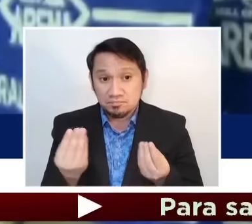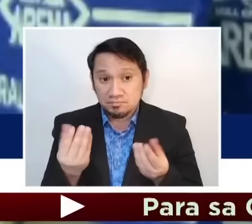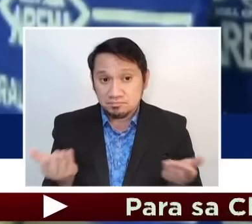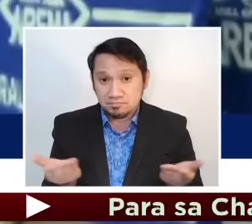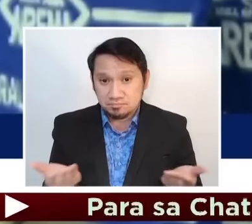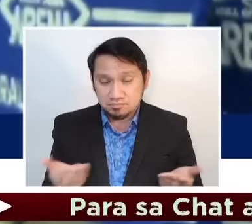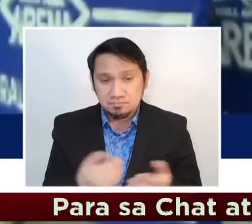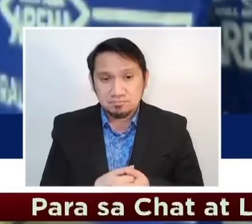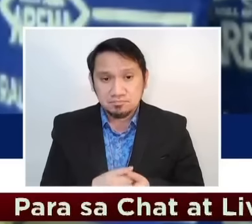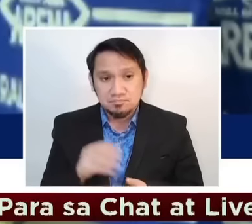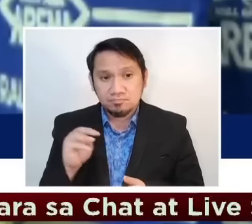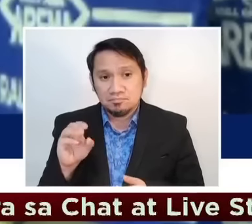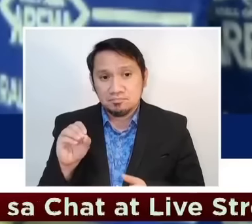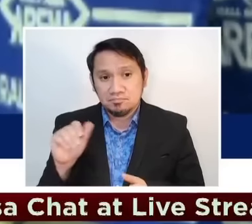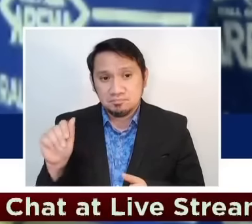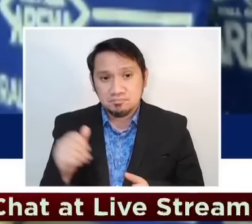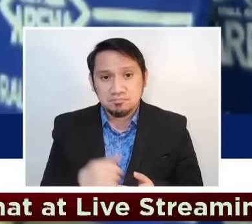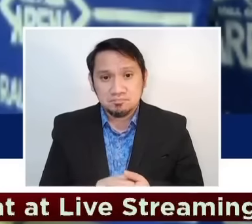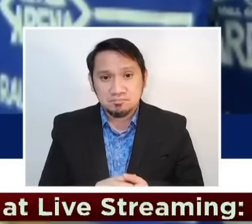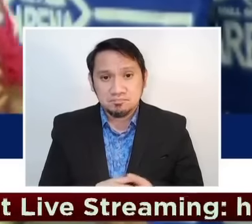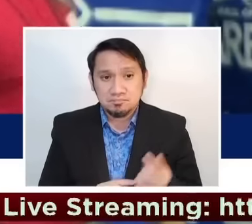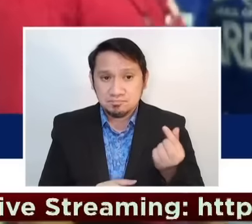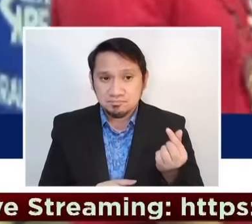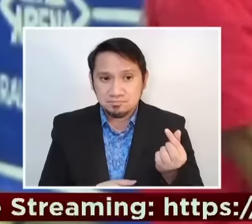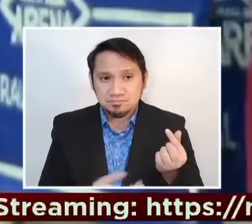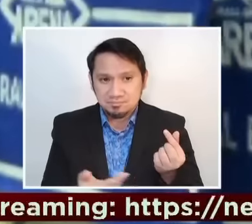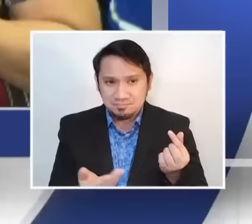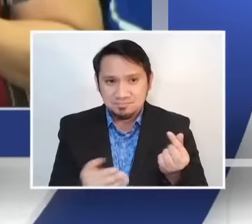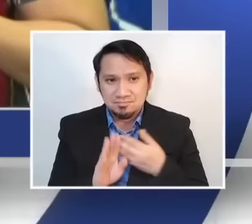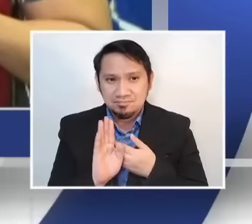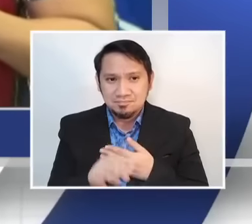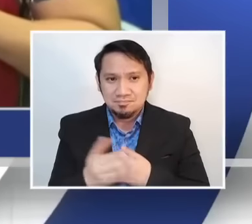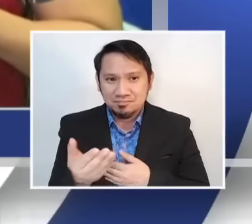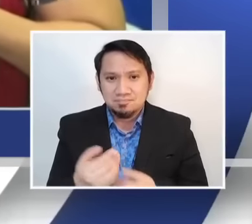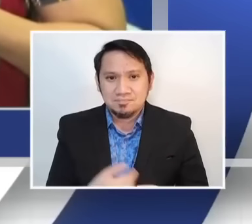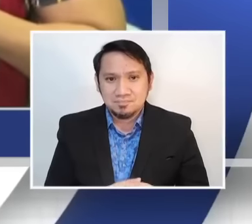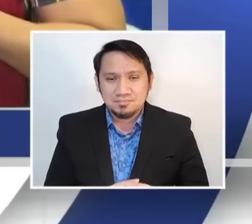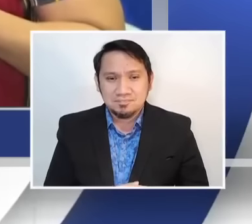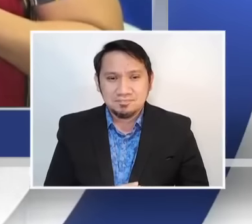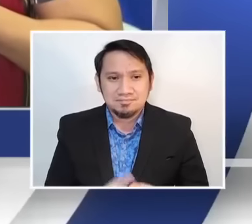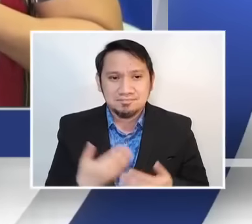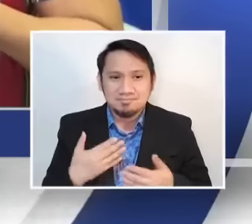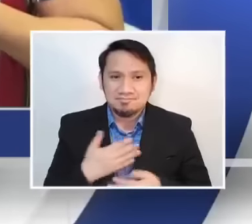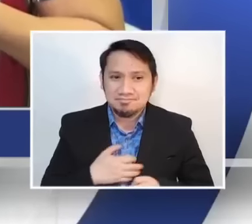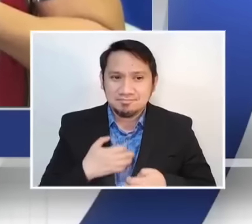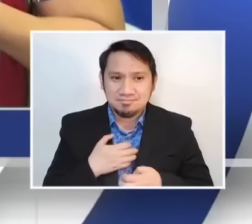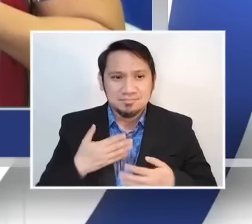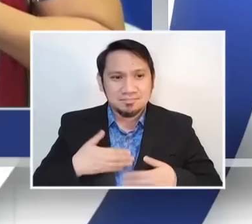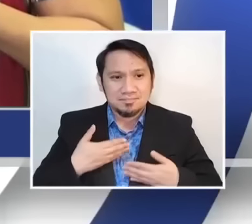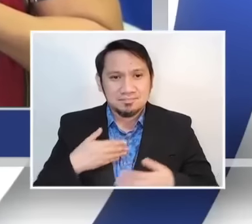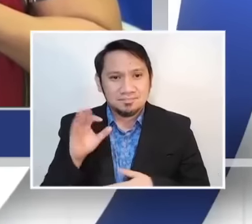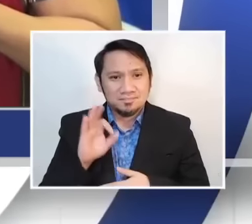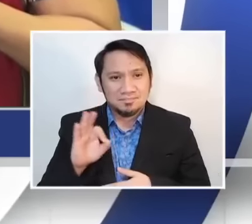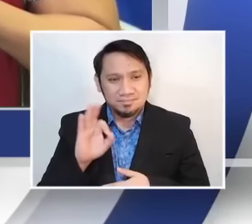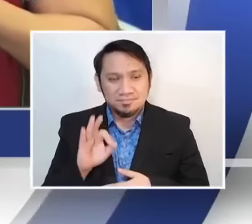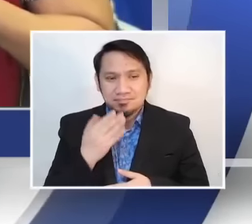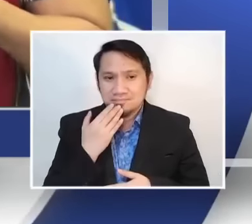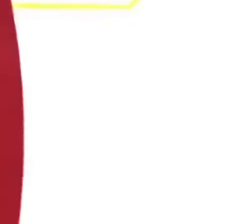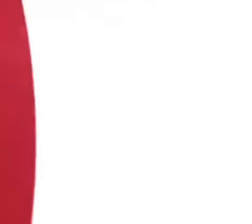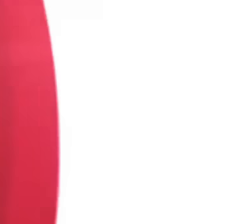sa MOA Arena. Finger Heart, balik sa'yo, Gretchen. Ang saya naman. Happy Friday. Maraming salamat, MJ